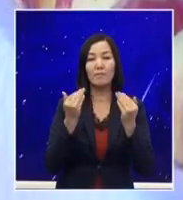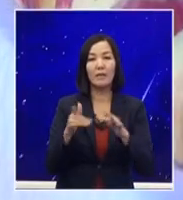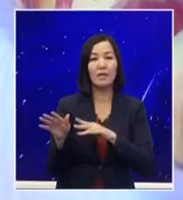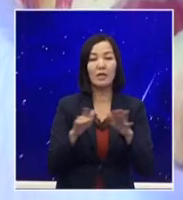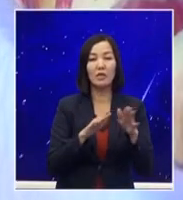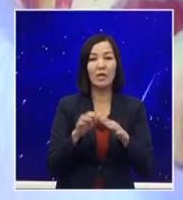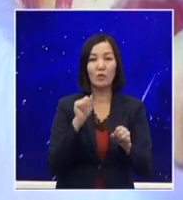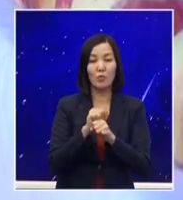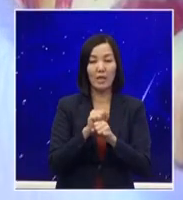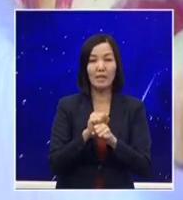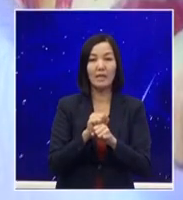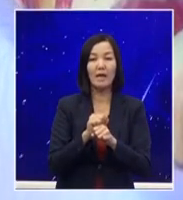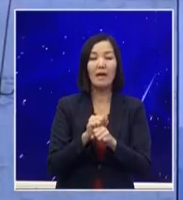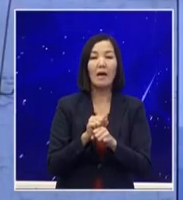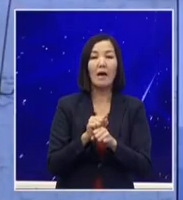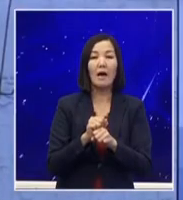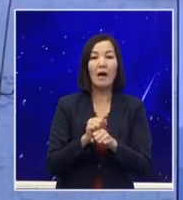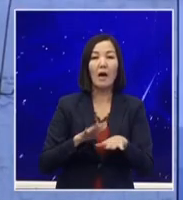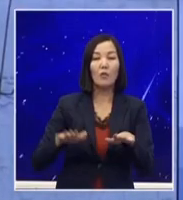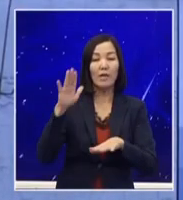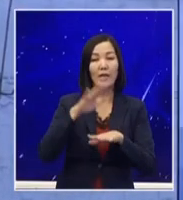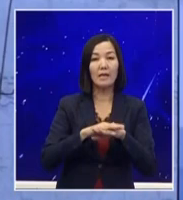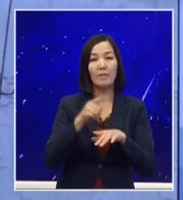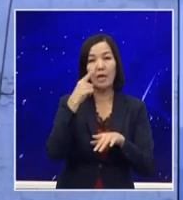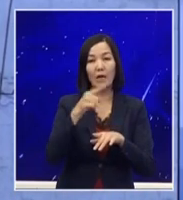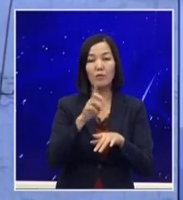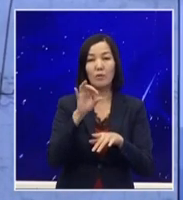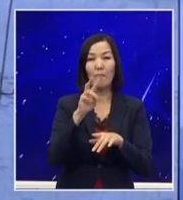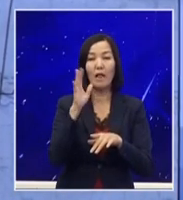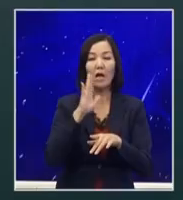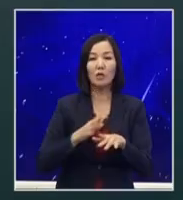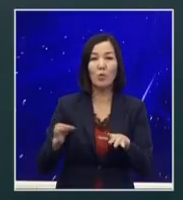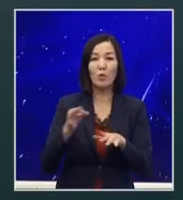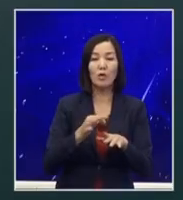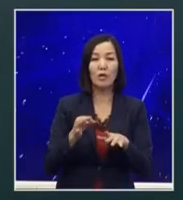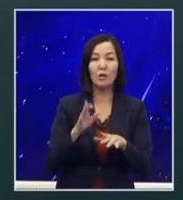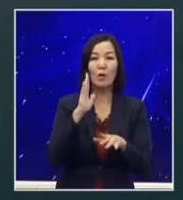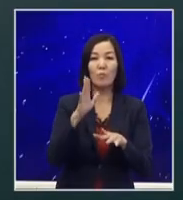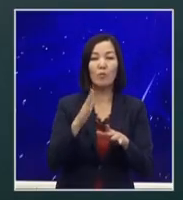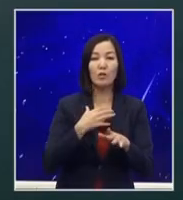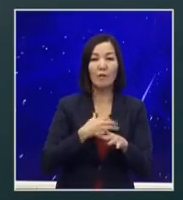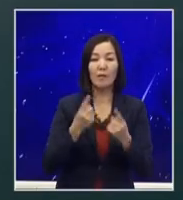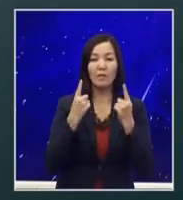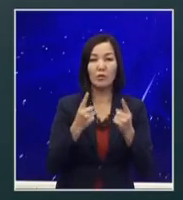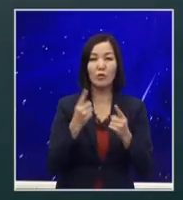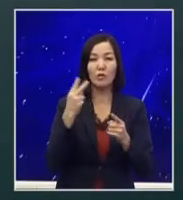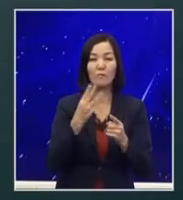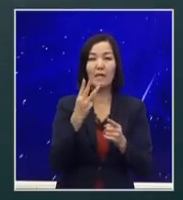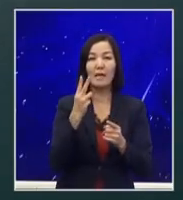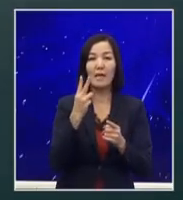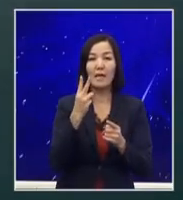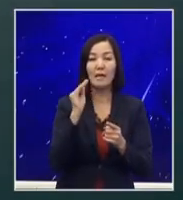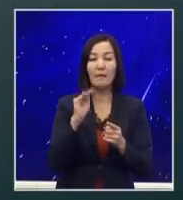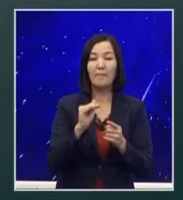ұйымдастырылмады. Мұнан бөлек аудан әкімінің ақпарынша, Балқаш көлі жағалауының да болашағы зор. Былтыр 22 мың адам